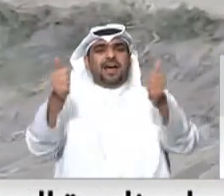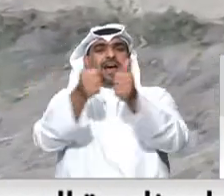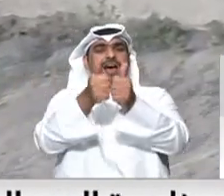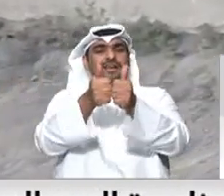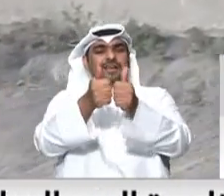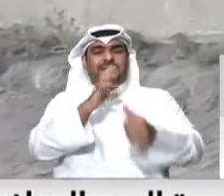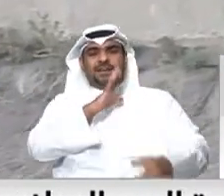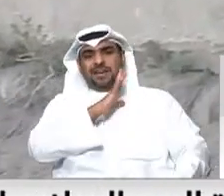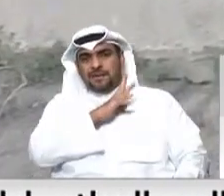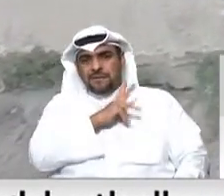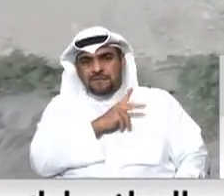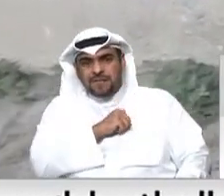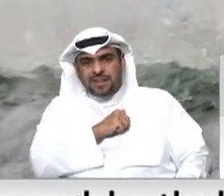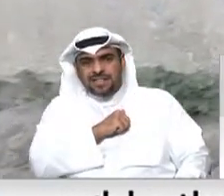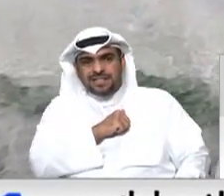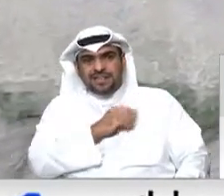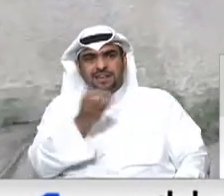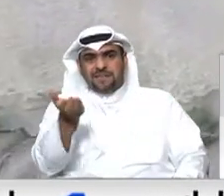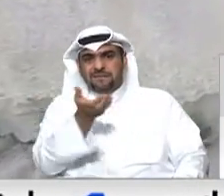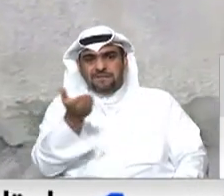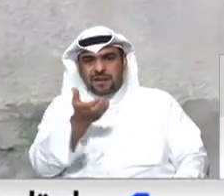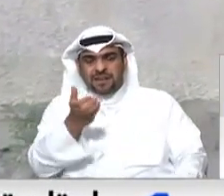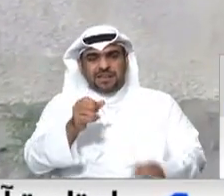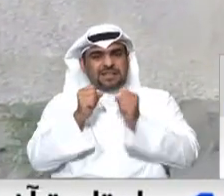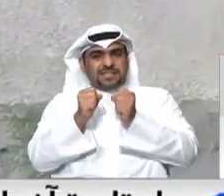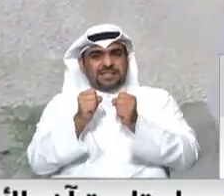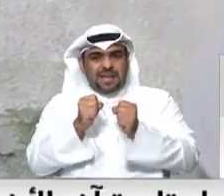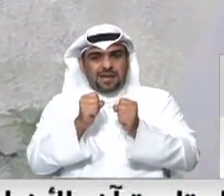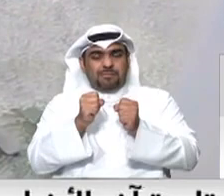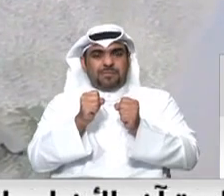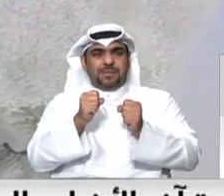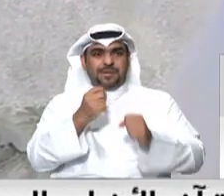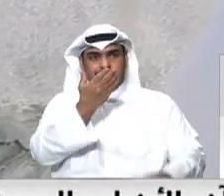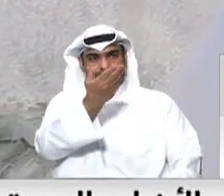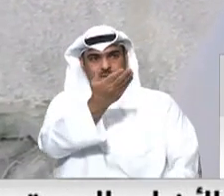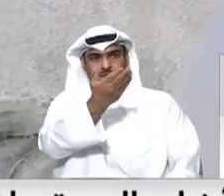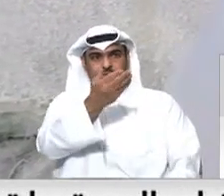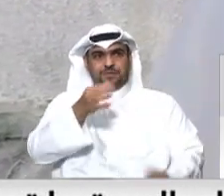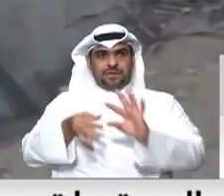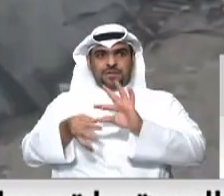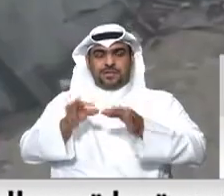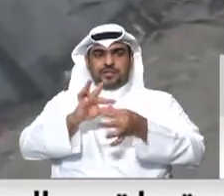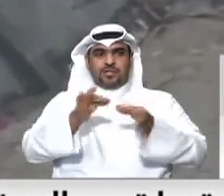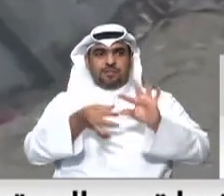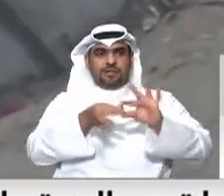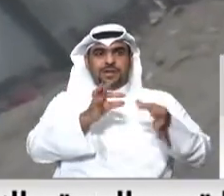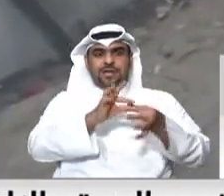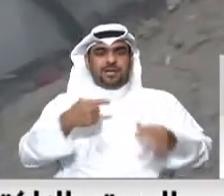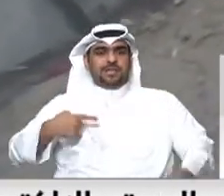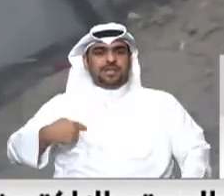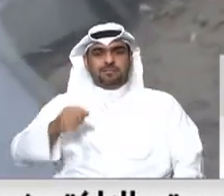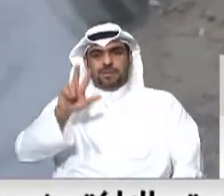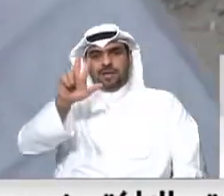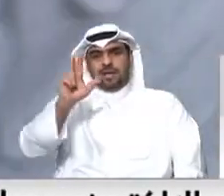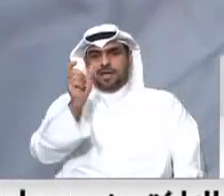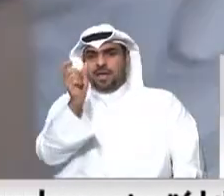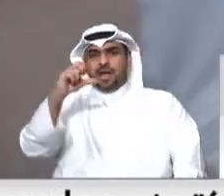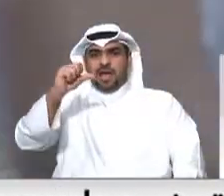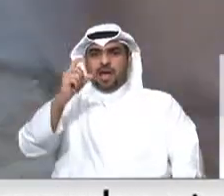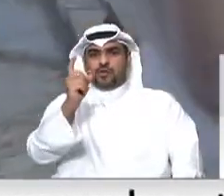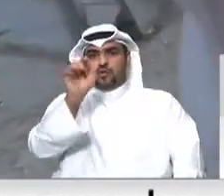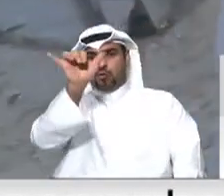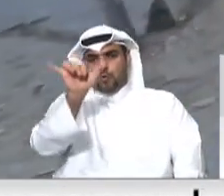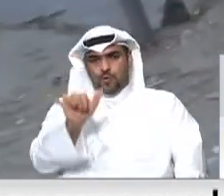مشروع طرود غذائية للأسر الفقيرة عبر جمعية الوئام الخيرية، حيث وزعت 100